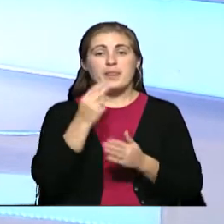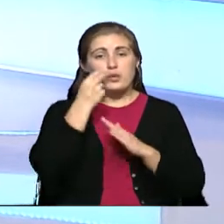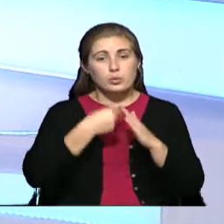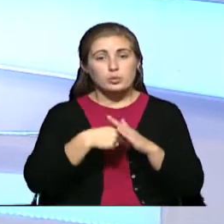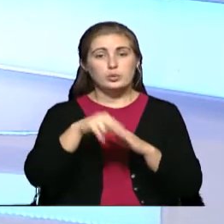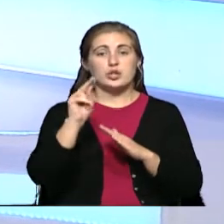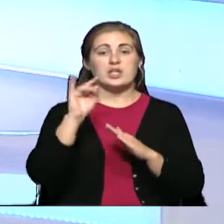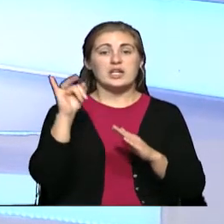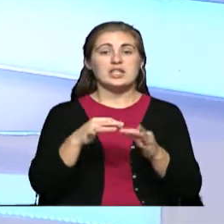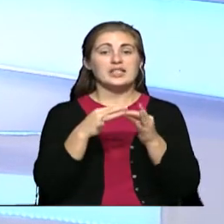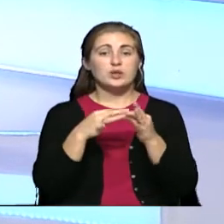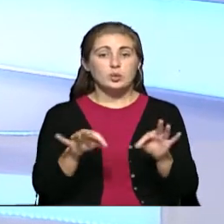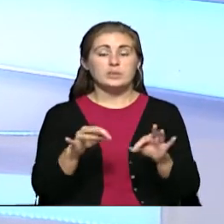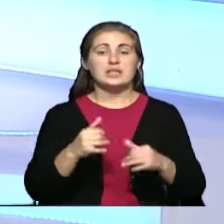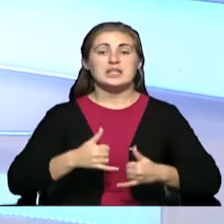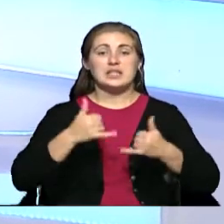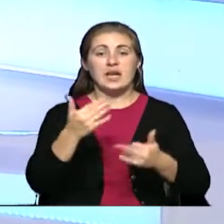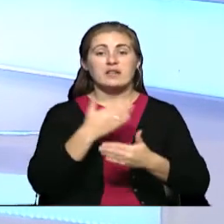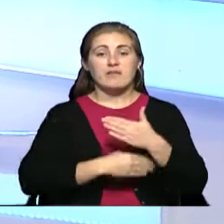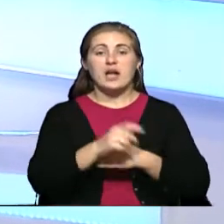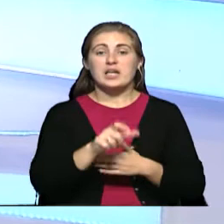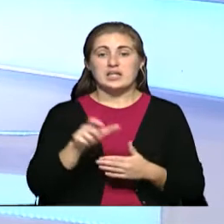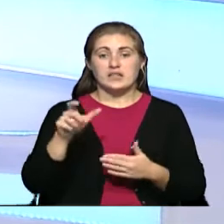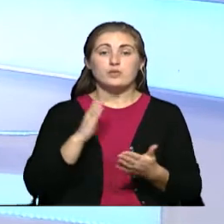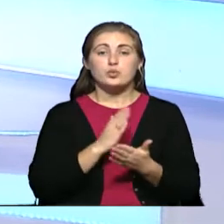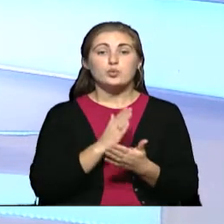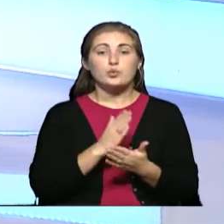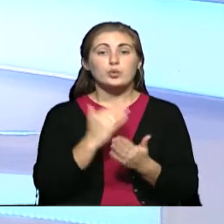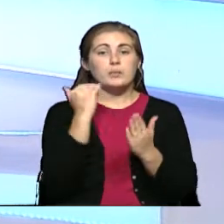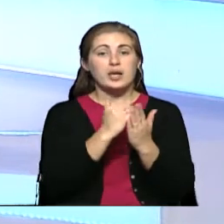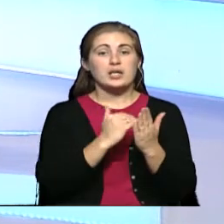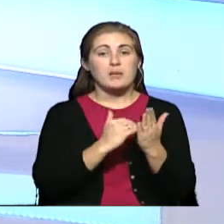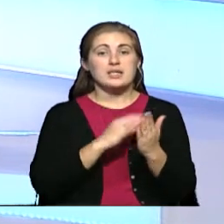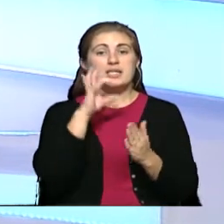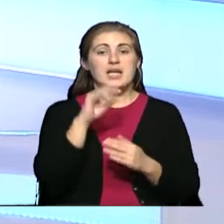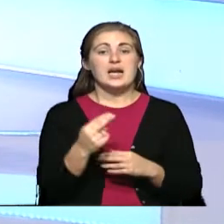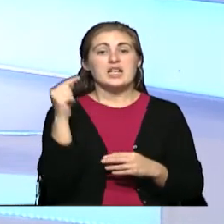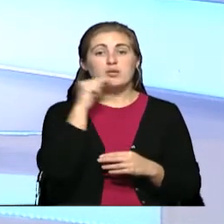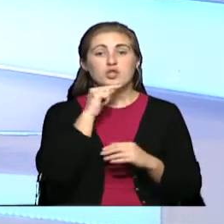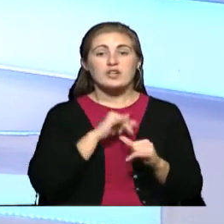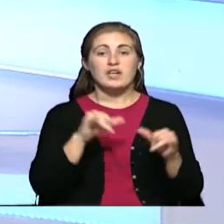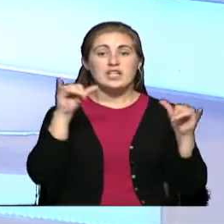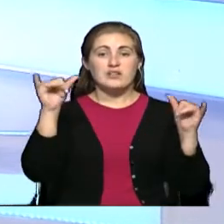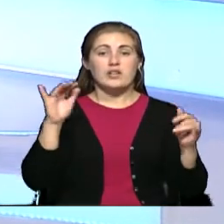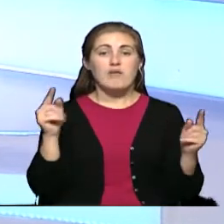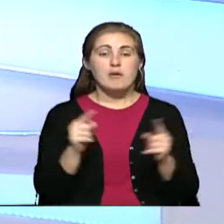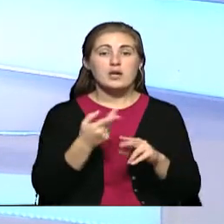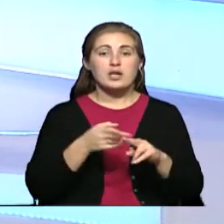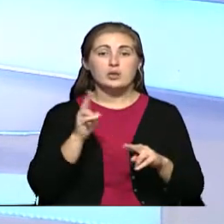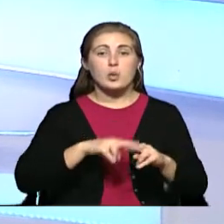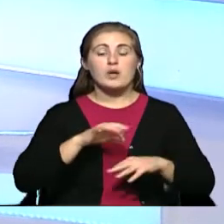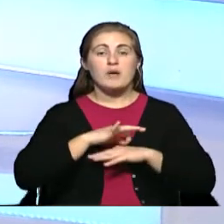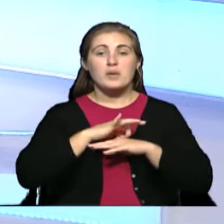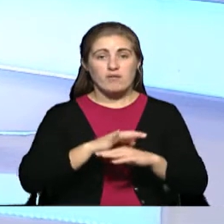улучшение и доступности для инвалидов. Существуют программы социально-экономического развития, в рамках которых